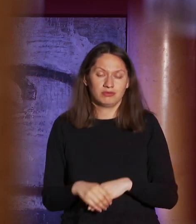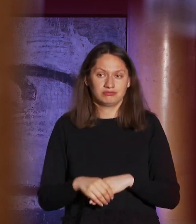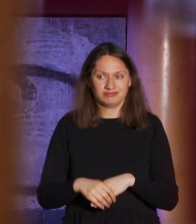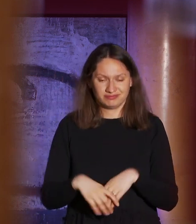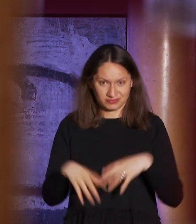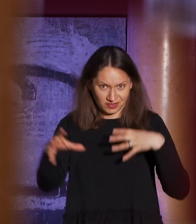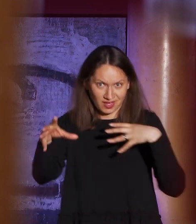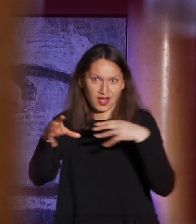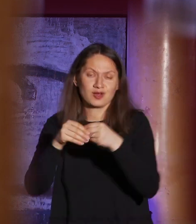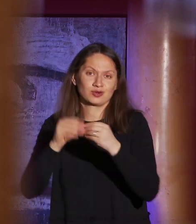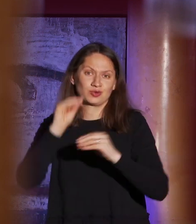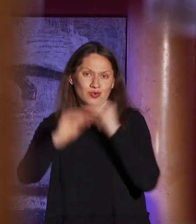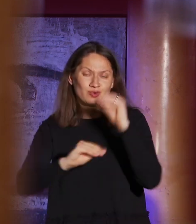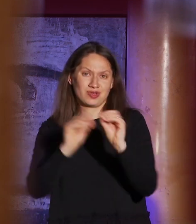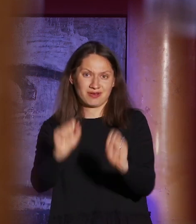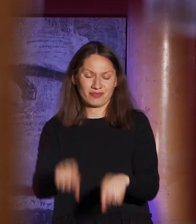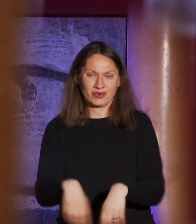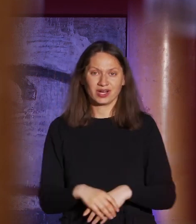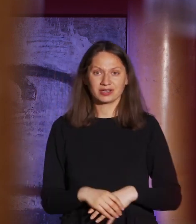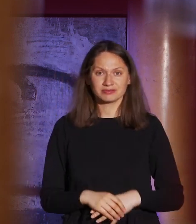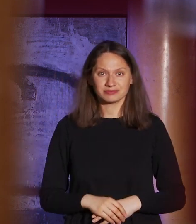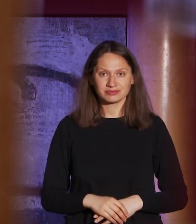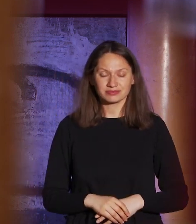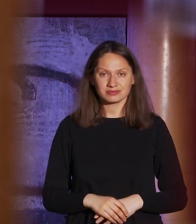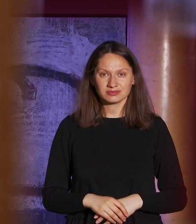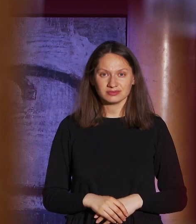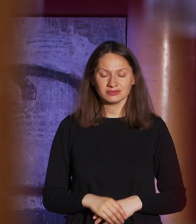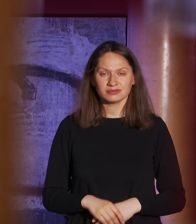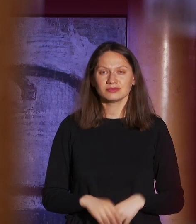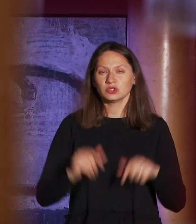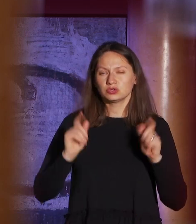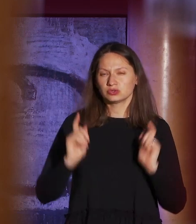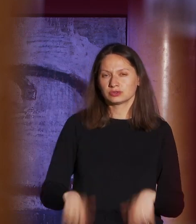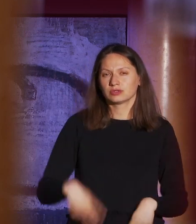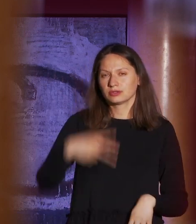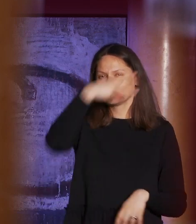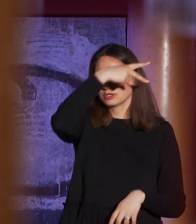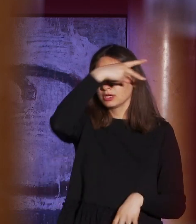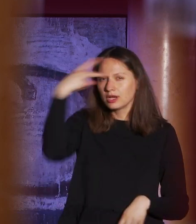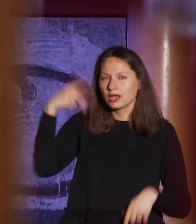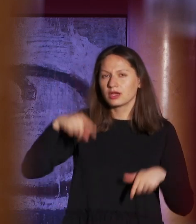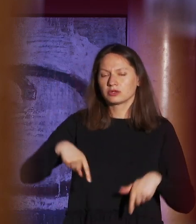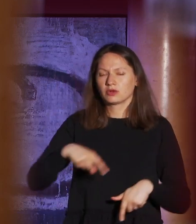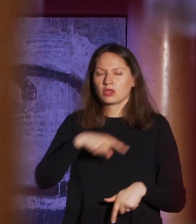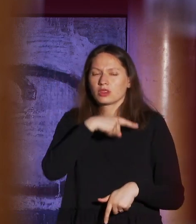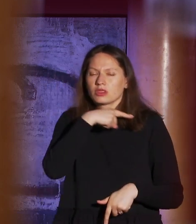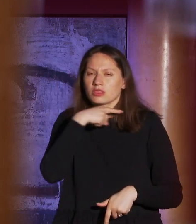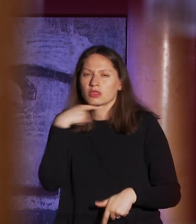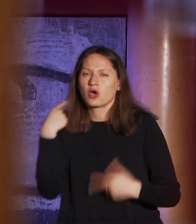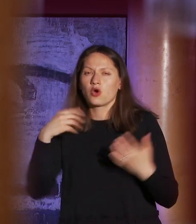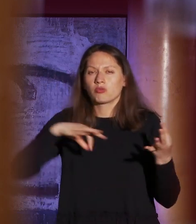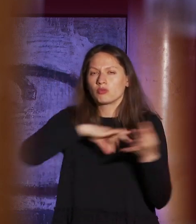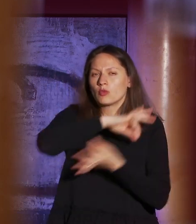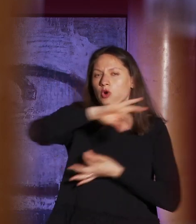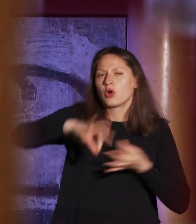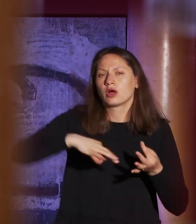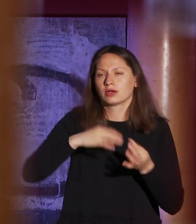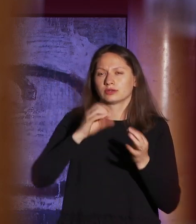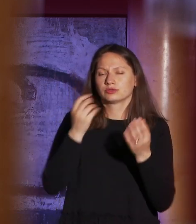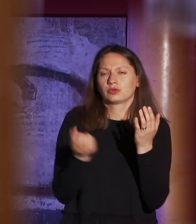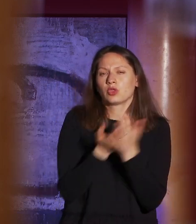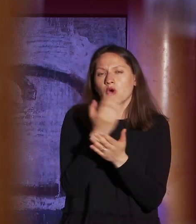kartu. Ir Lietuva tikrai yra turtinga tokių naujų ieškojimų ir projektų. Tikrai